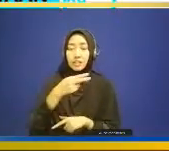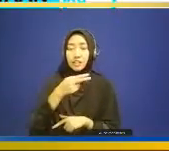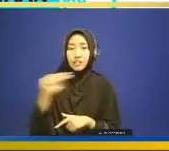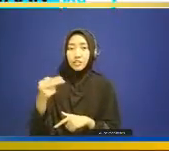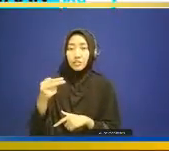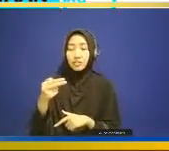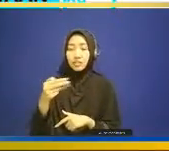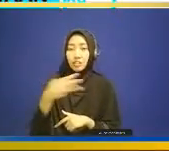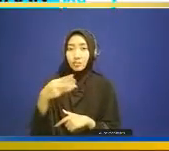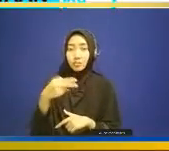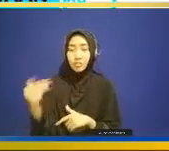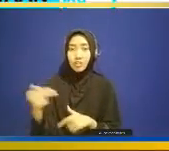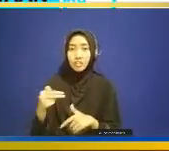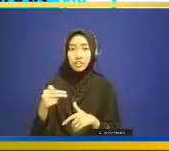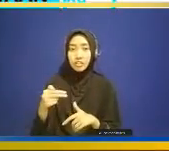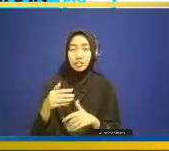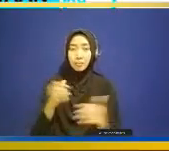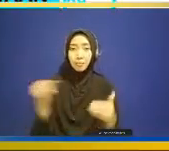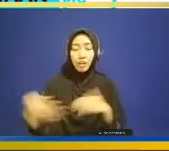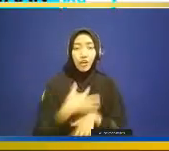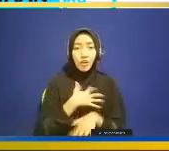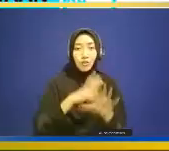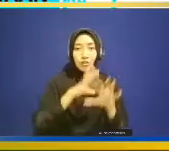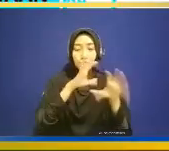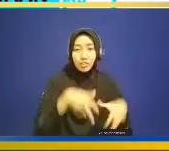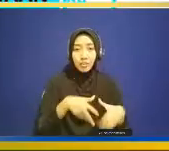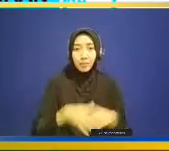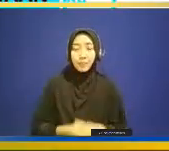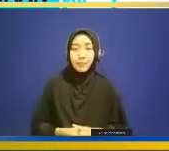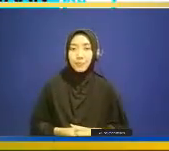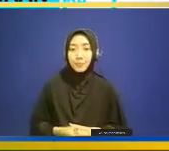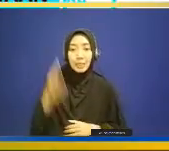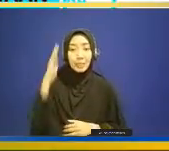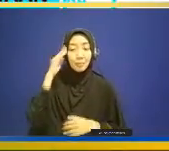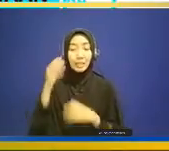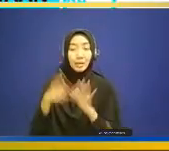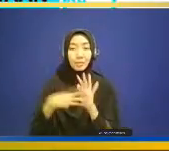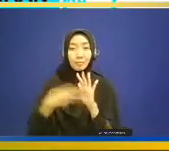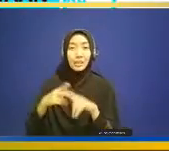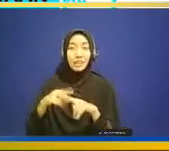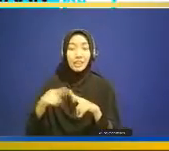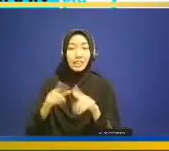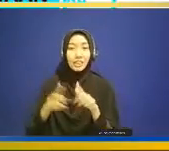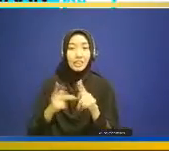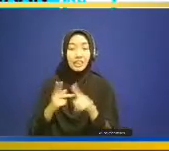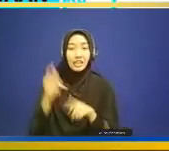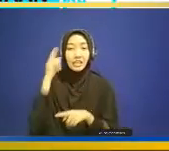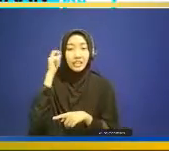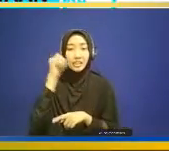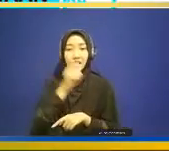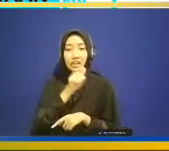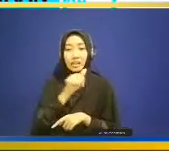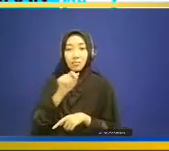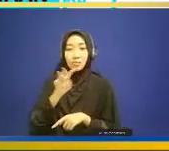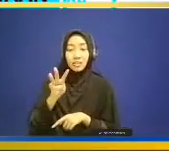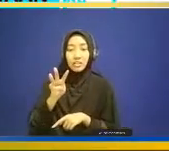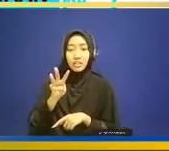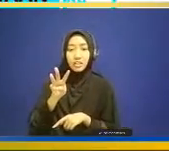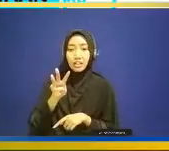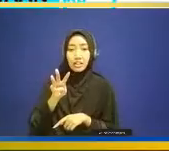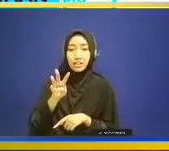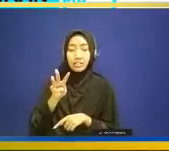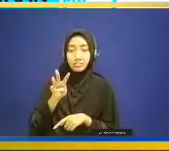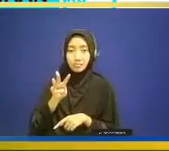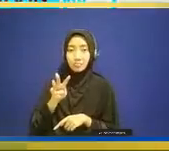tentunya pengaruh dinamika Global harga minyak mentah diperkirakan berkisar di 63 US Dollar per